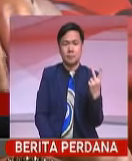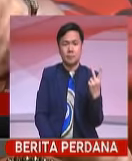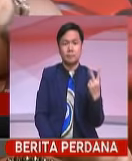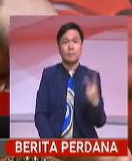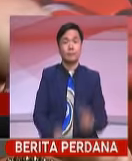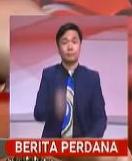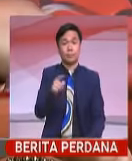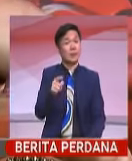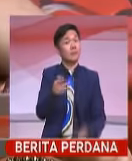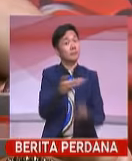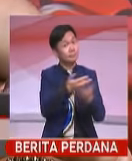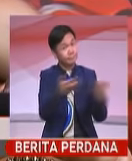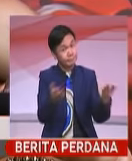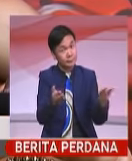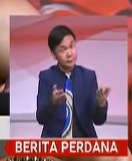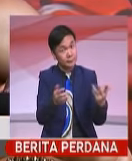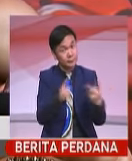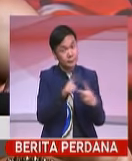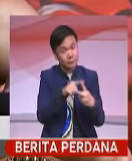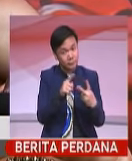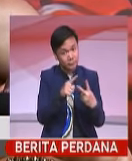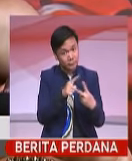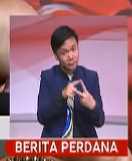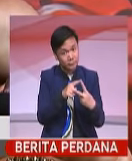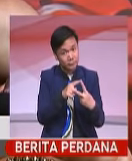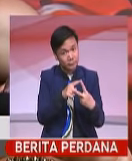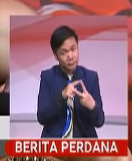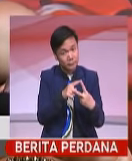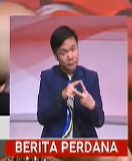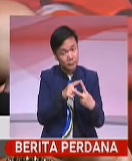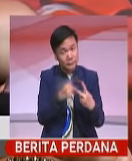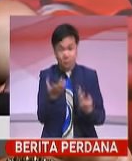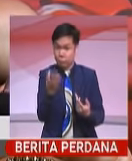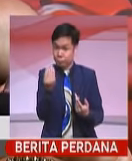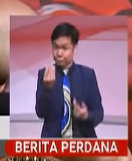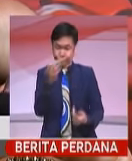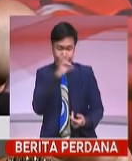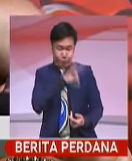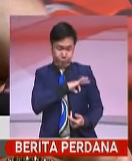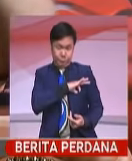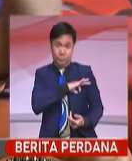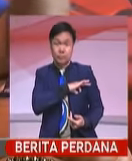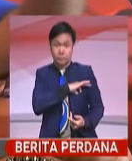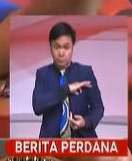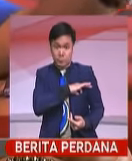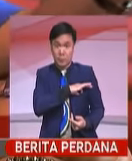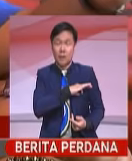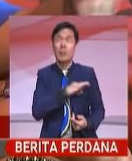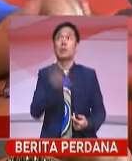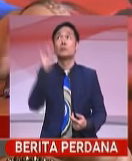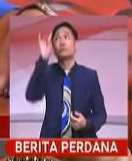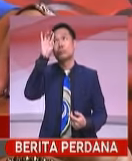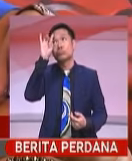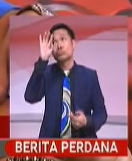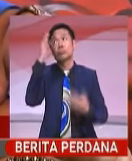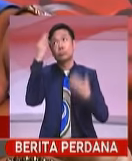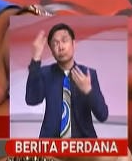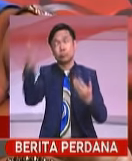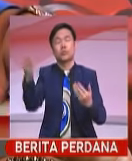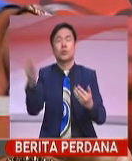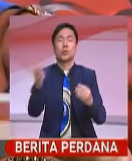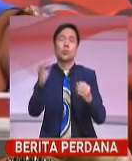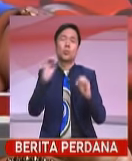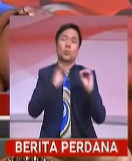So mungkin dari segi saya cakap tadi penambahan income, it will not have this insyaAllah. Dalam future tak akan